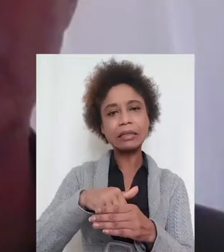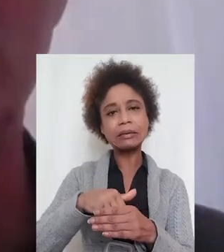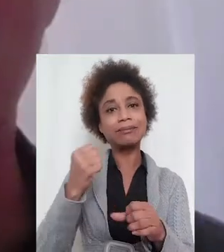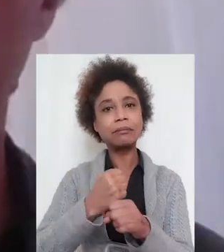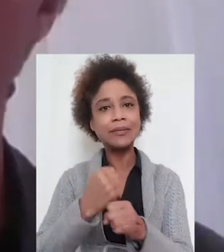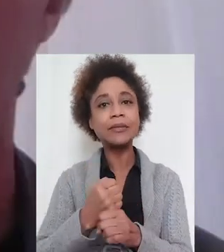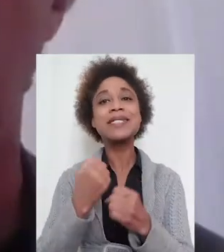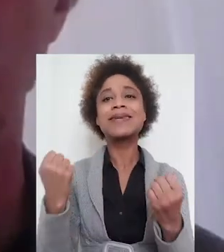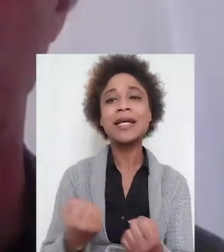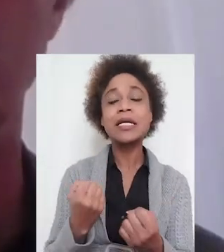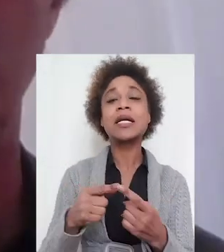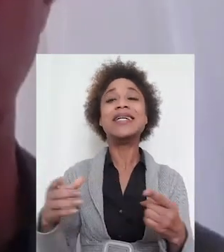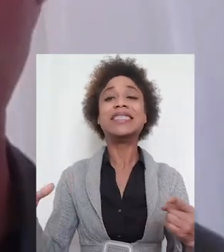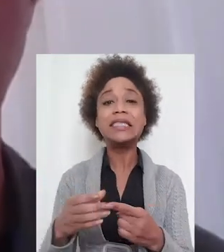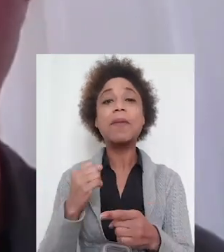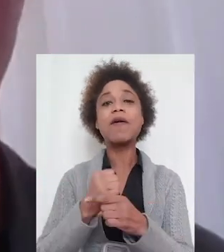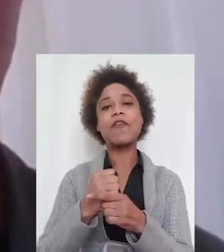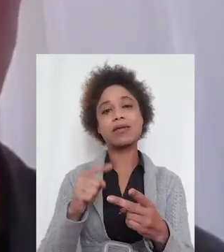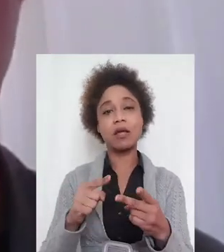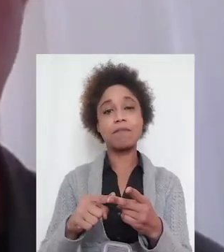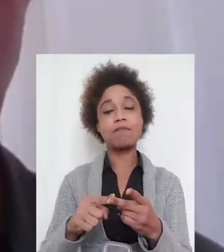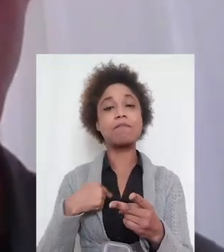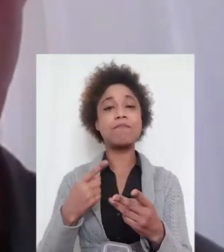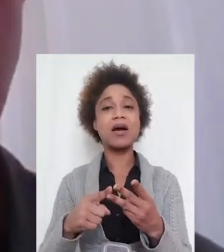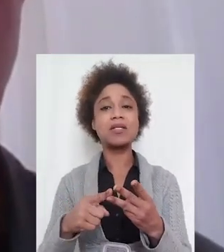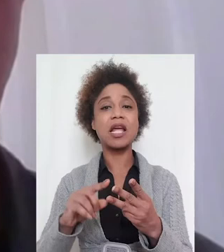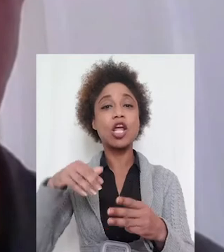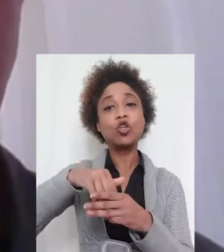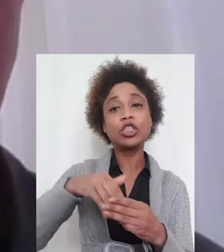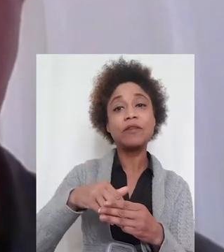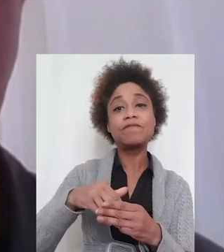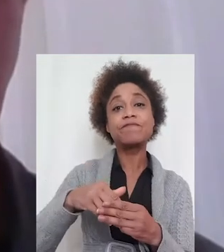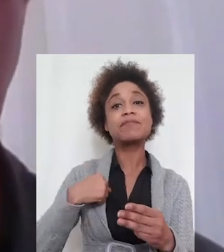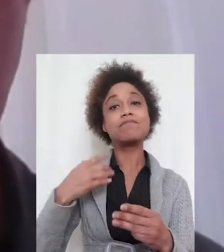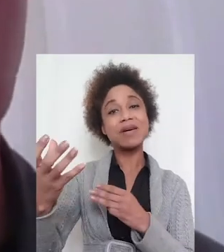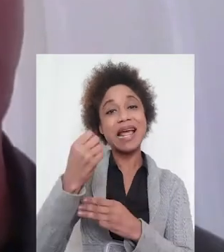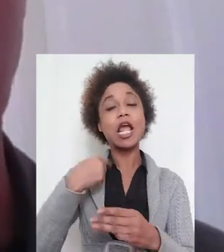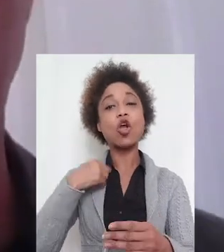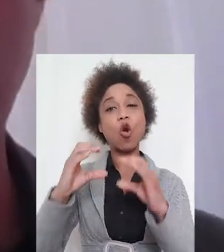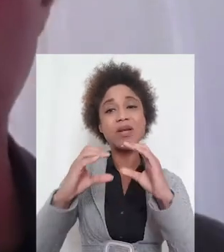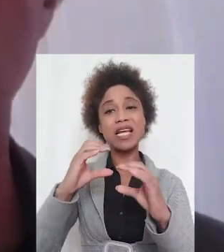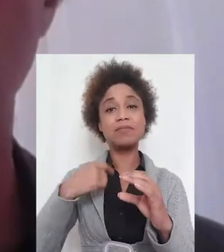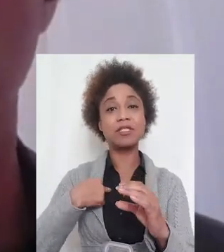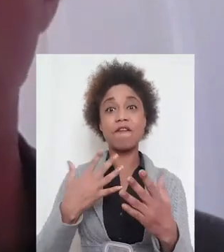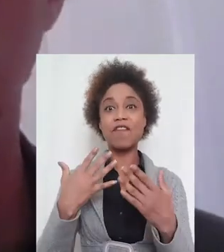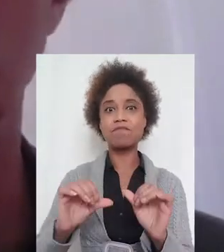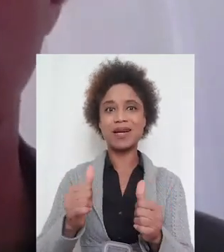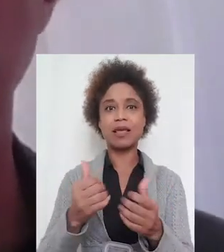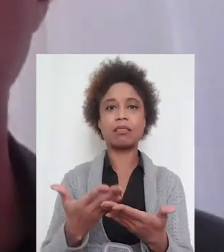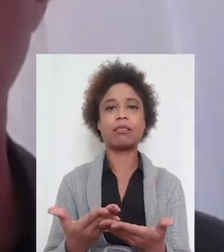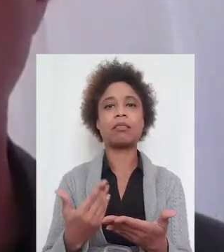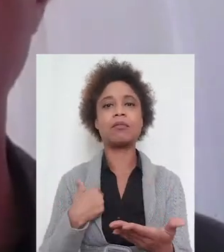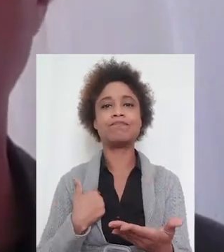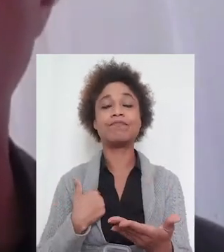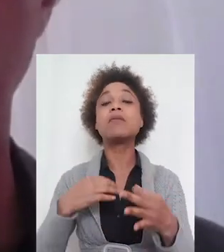creëren, samenwerkingen aangaan, inclusiever beleid en communicatie. Want vaak begint het al met een